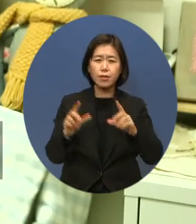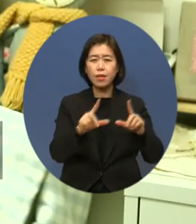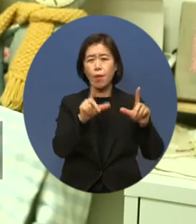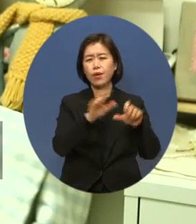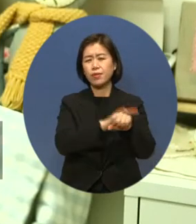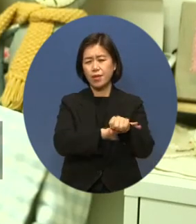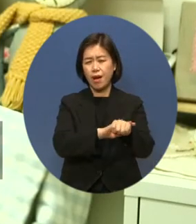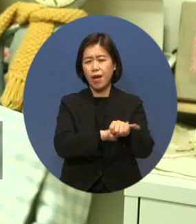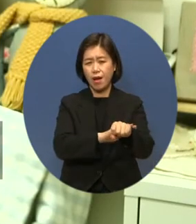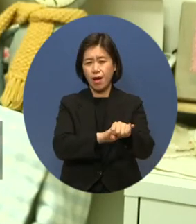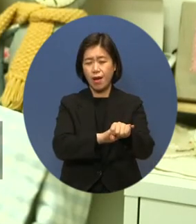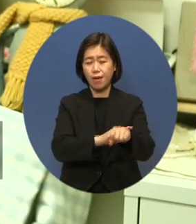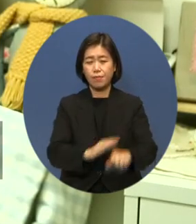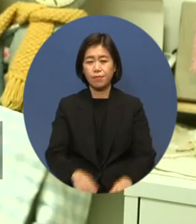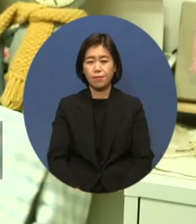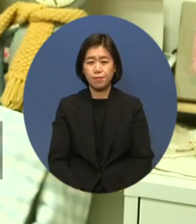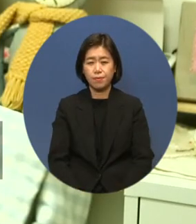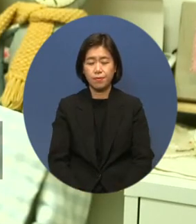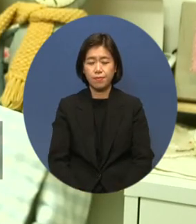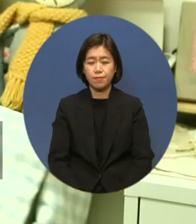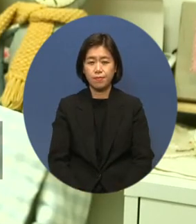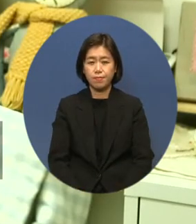있더라고요. 제가 생각했던 것보다 더.